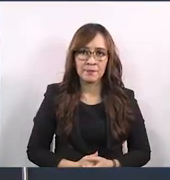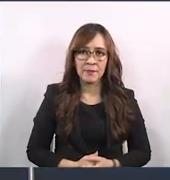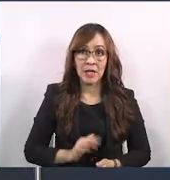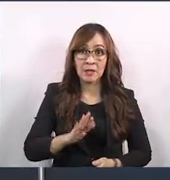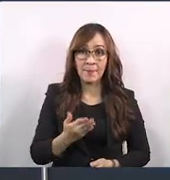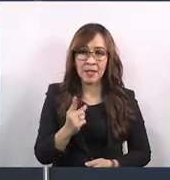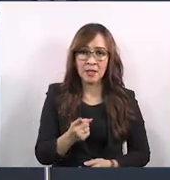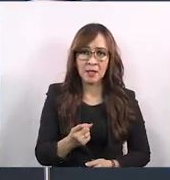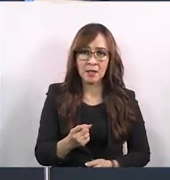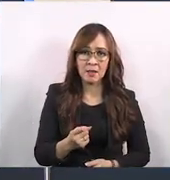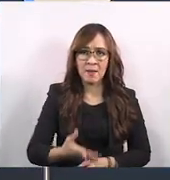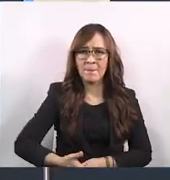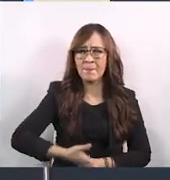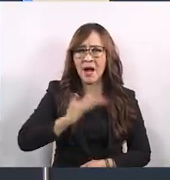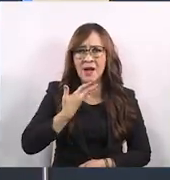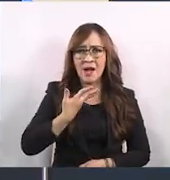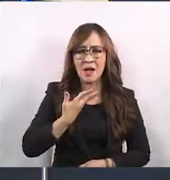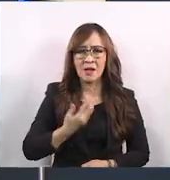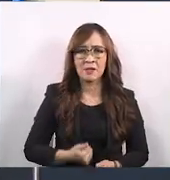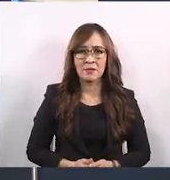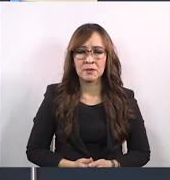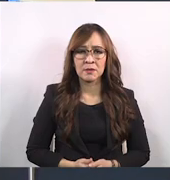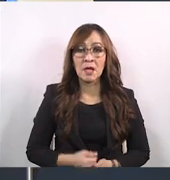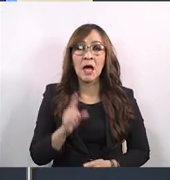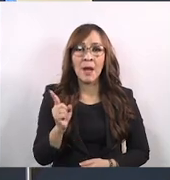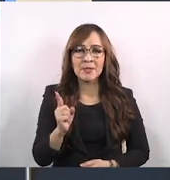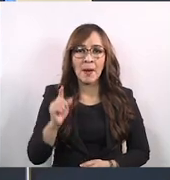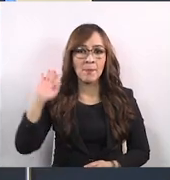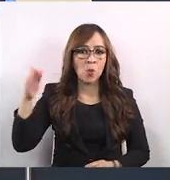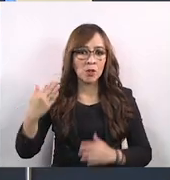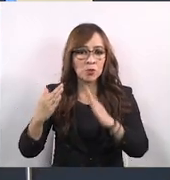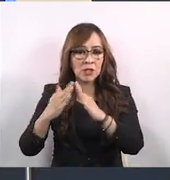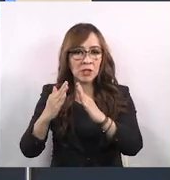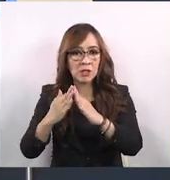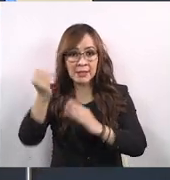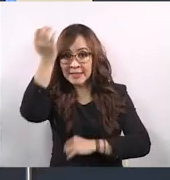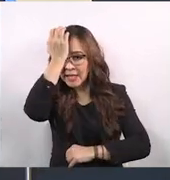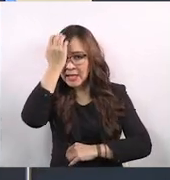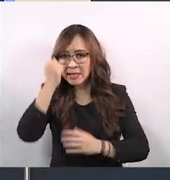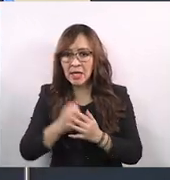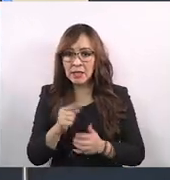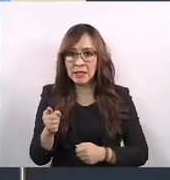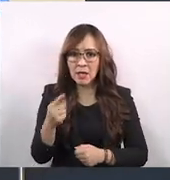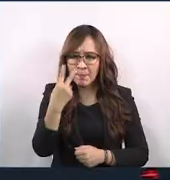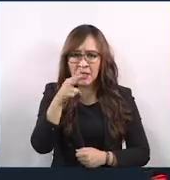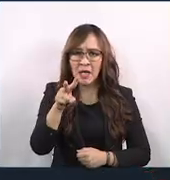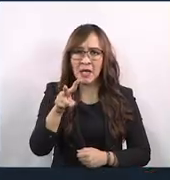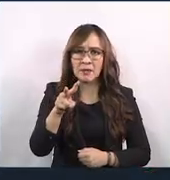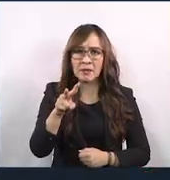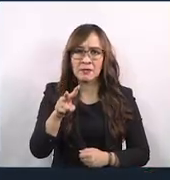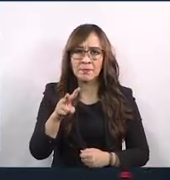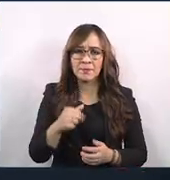wujud tapi dia gusar Hai karena ketika dia lebih tangannya dia kalau kebun anggur nabot